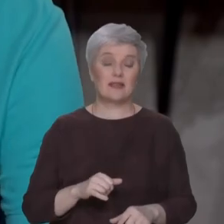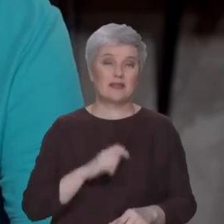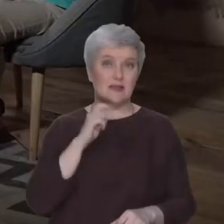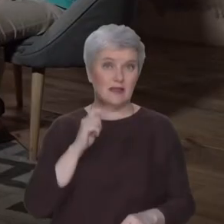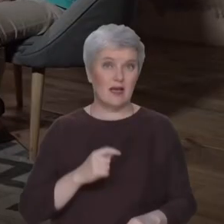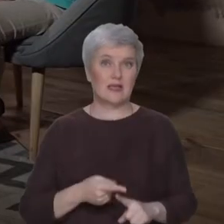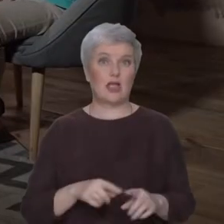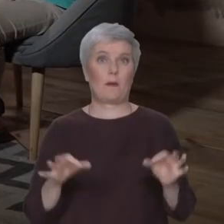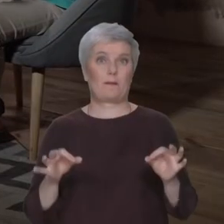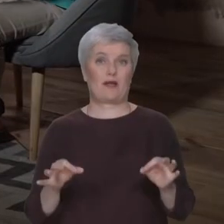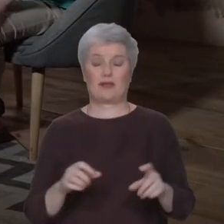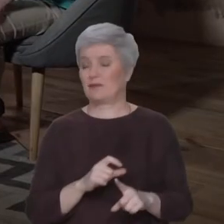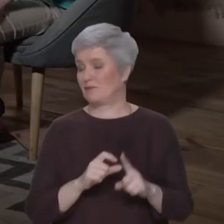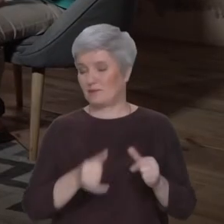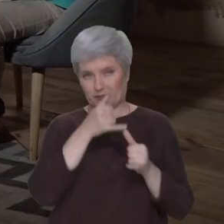Відповідь – ніяк.